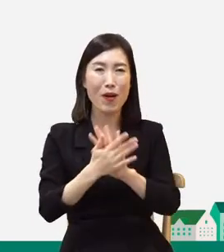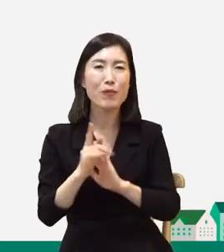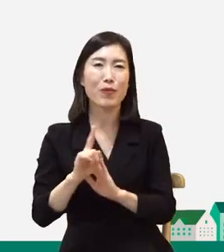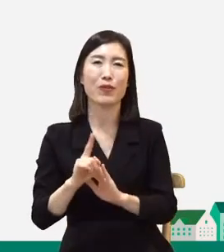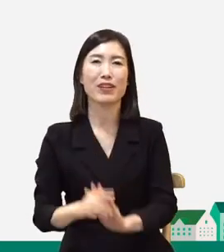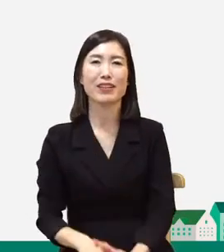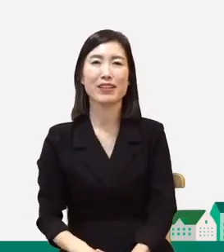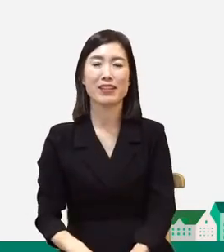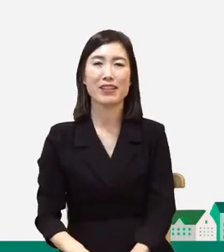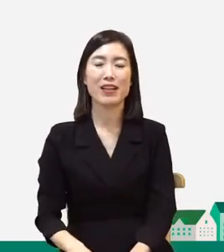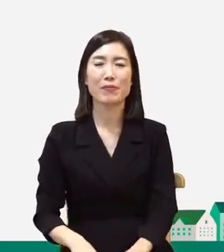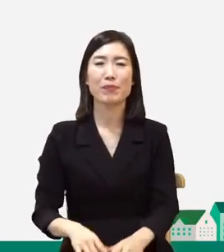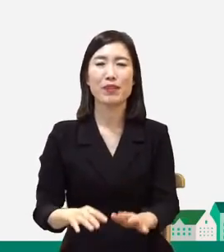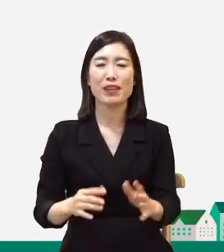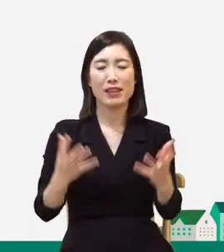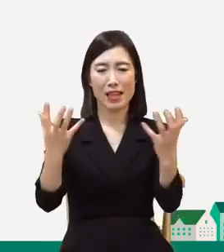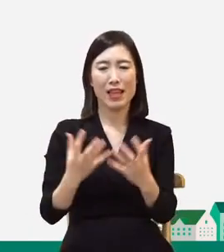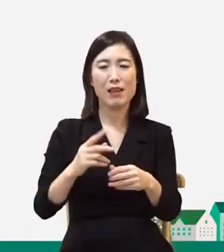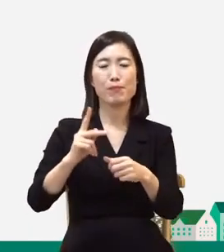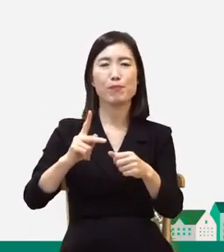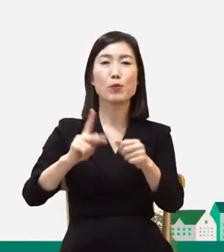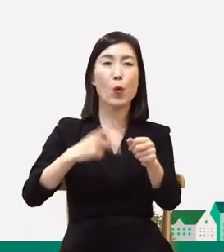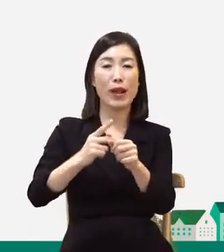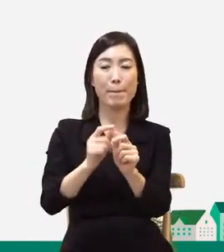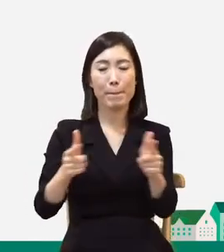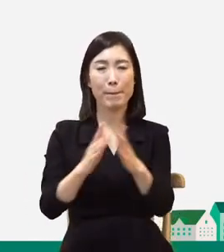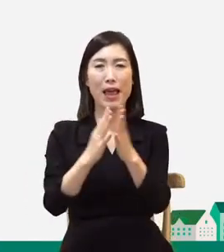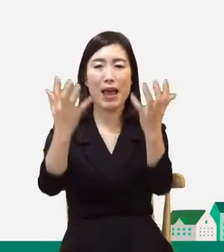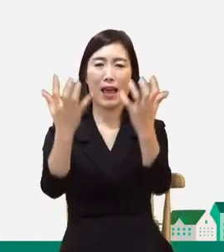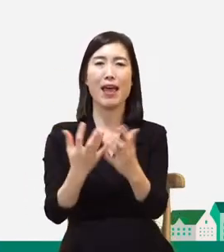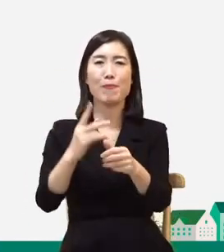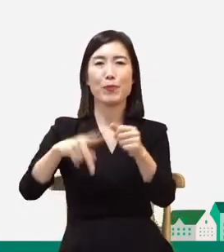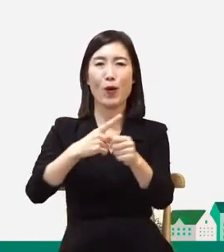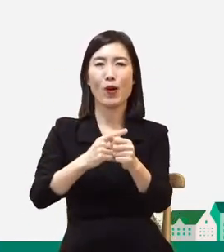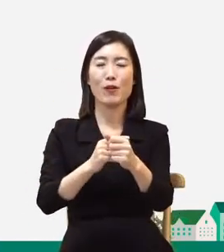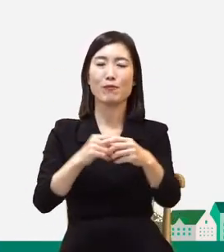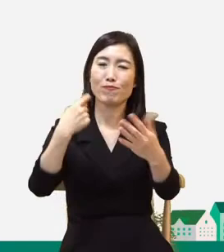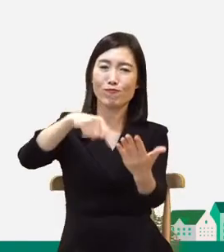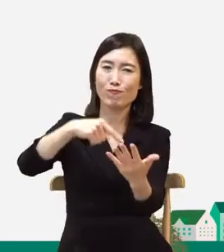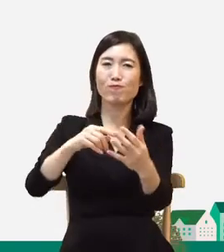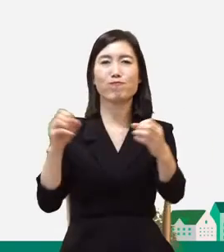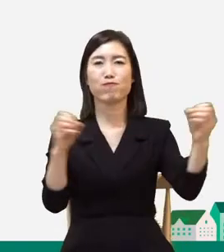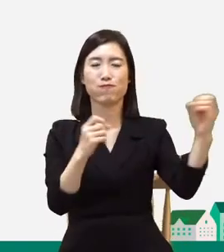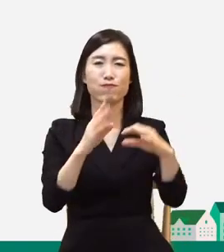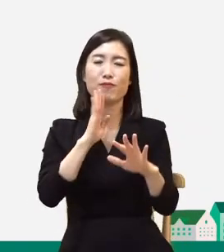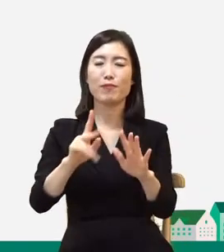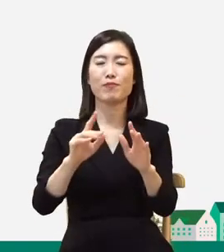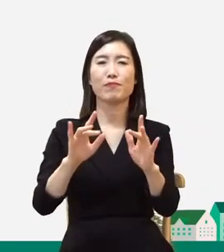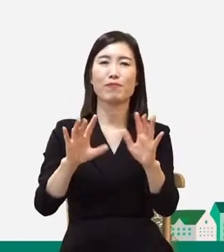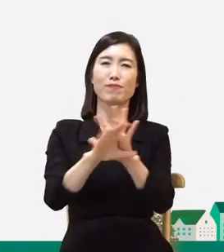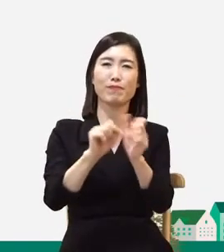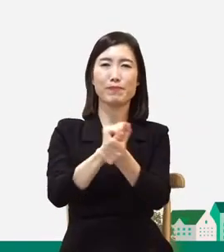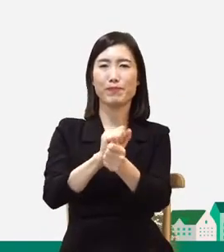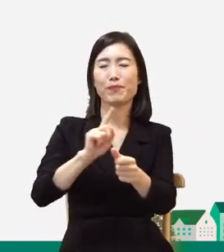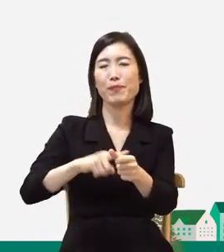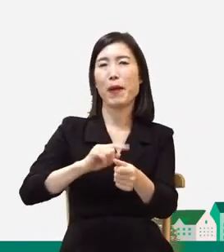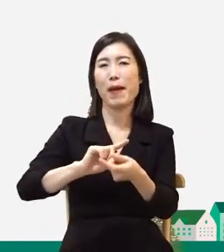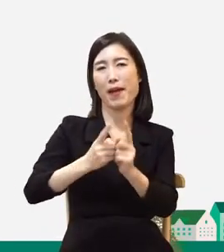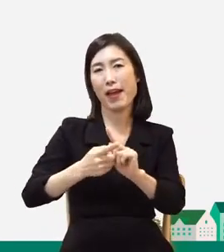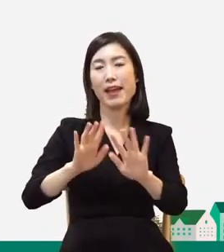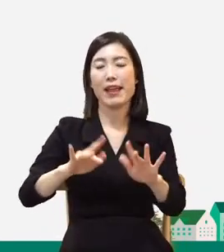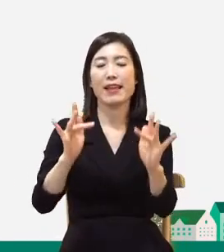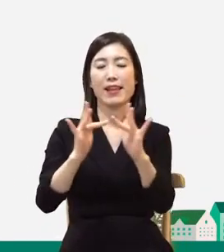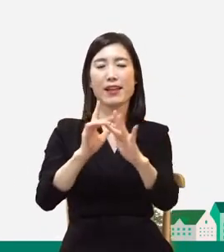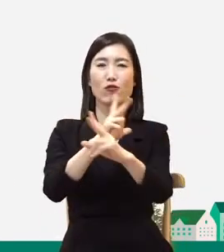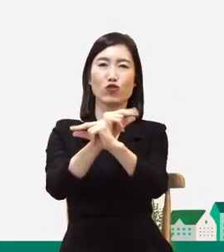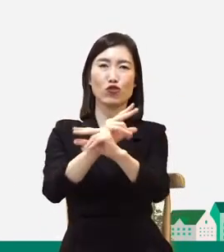모든 프로그램들을 온라인 활동으로 좀 전환해서 제공하고 있습니다. 그리고 절